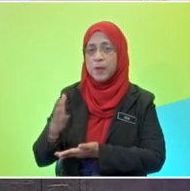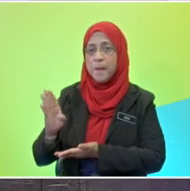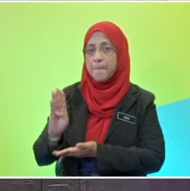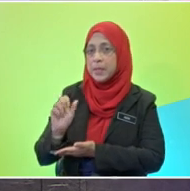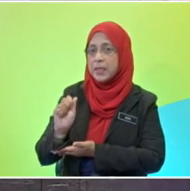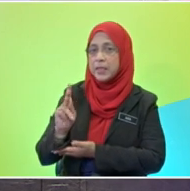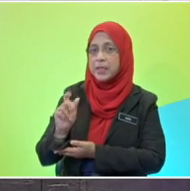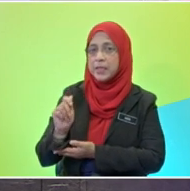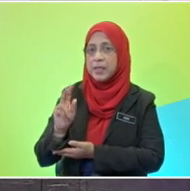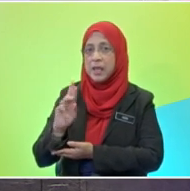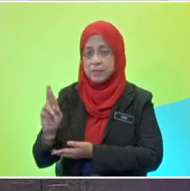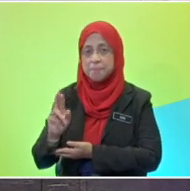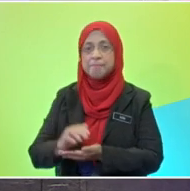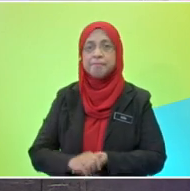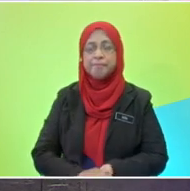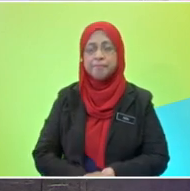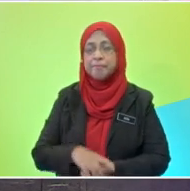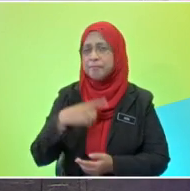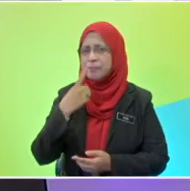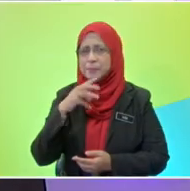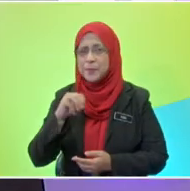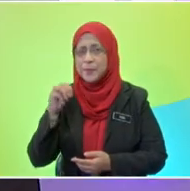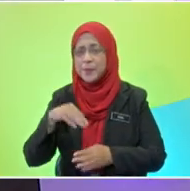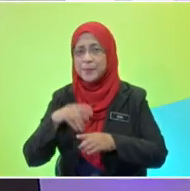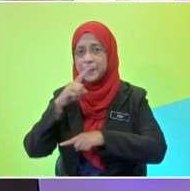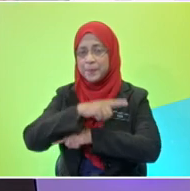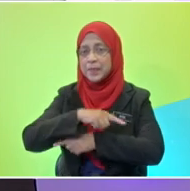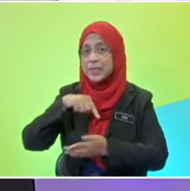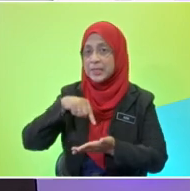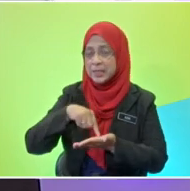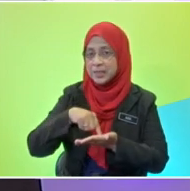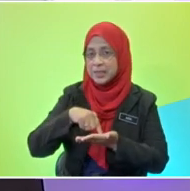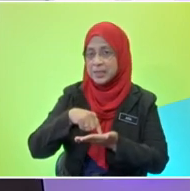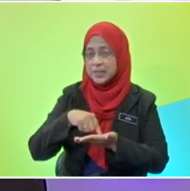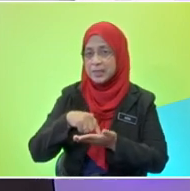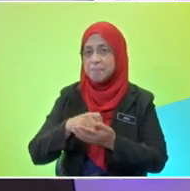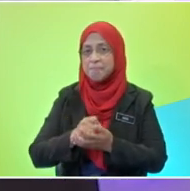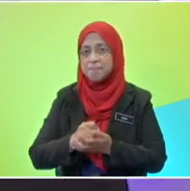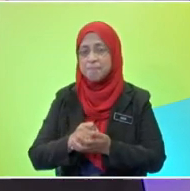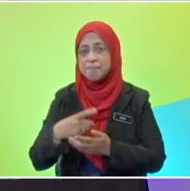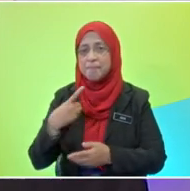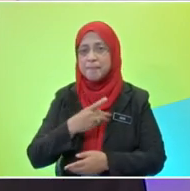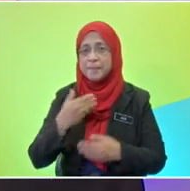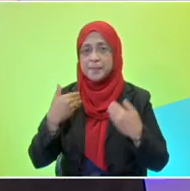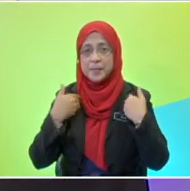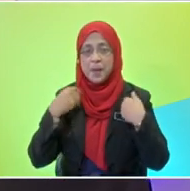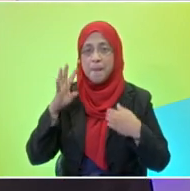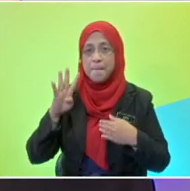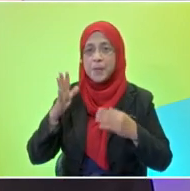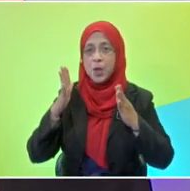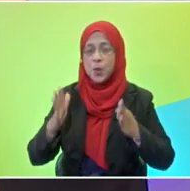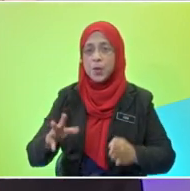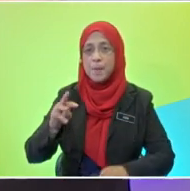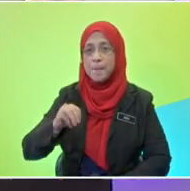Terima kasih semua para penonton Oke bersama dengan kita hari ini Oke kita ada empat orang